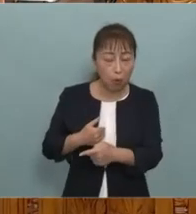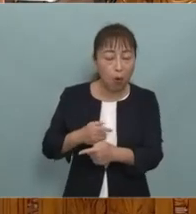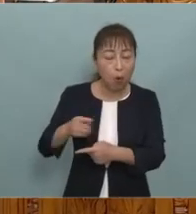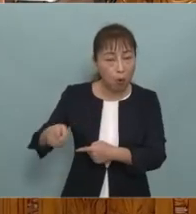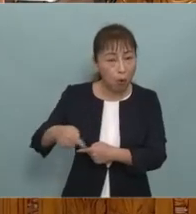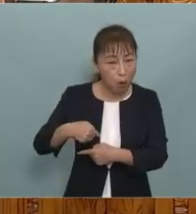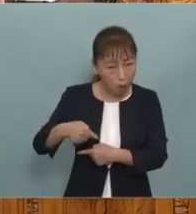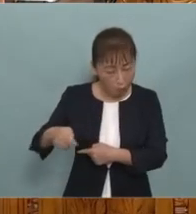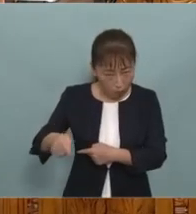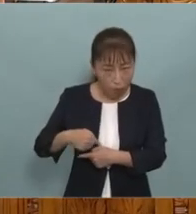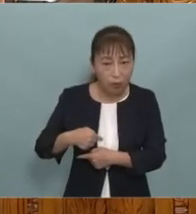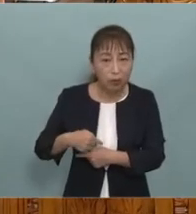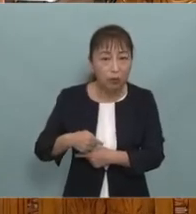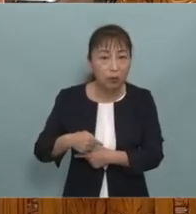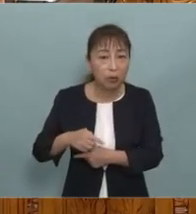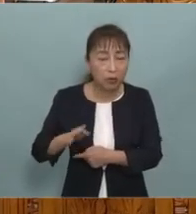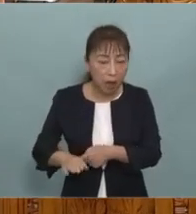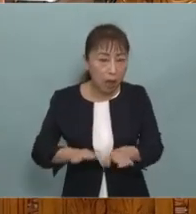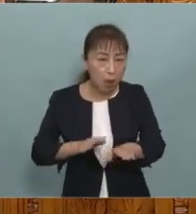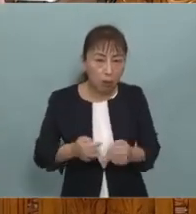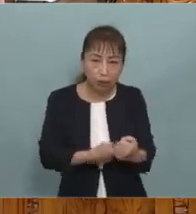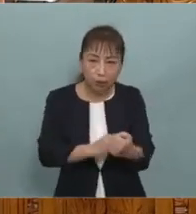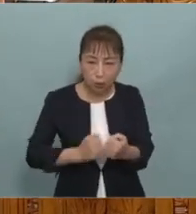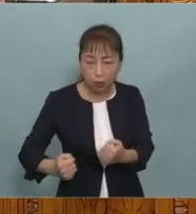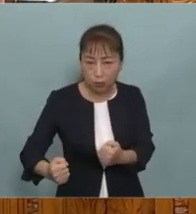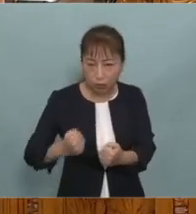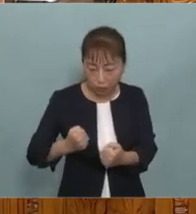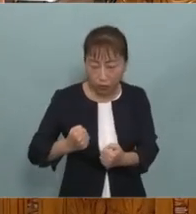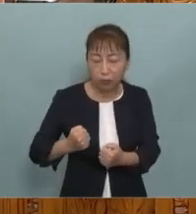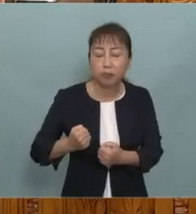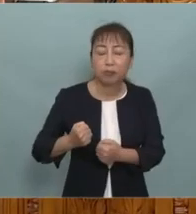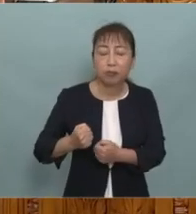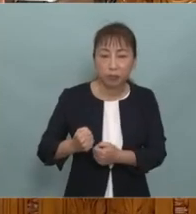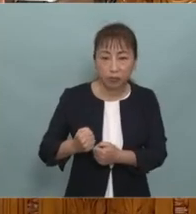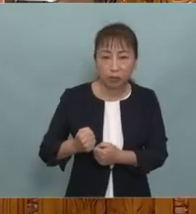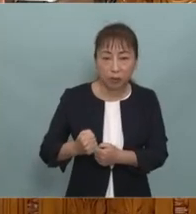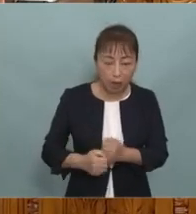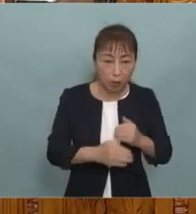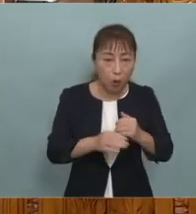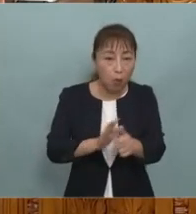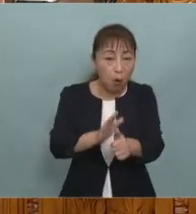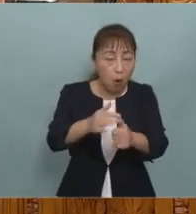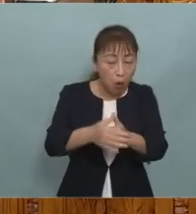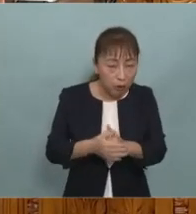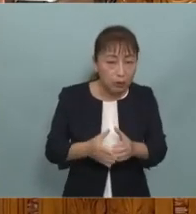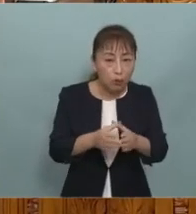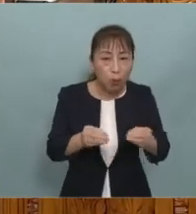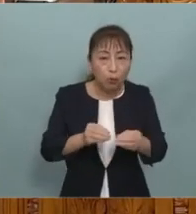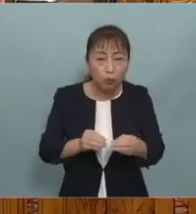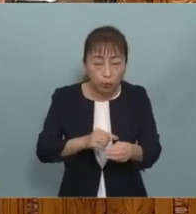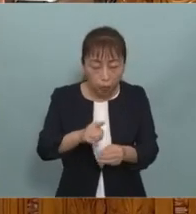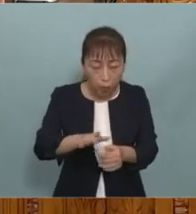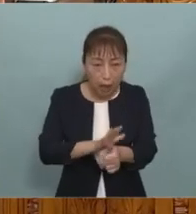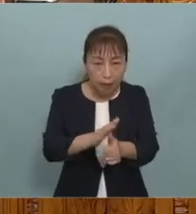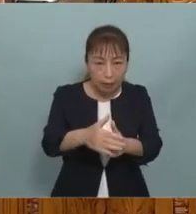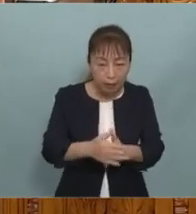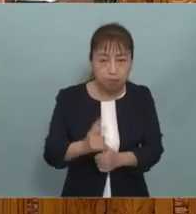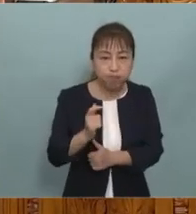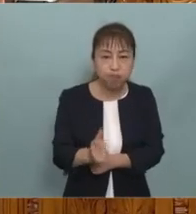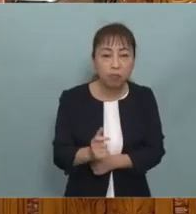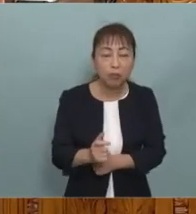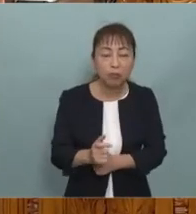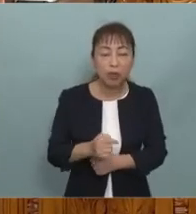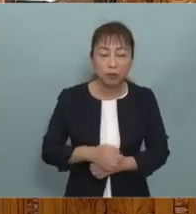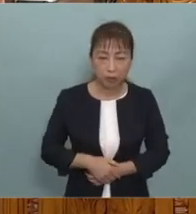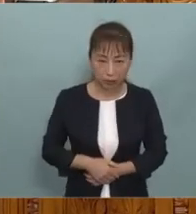力対処力を一層強化します加えて同士国との連携強化に取り組んでまいります先日は